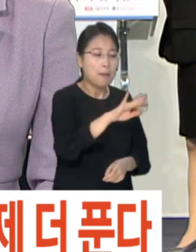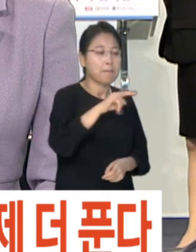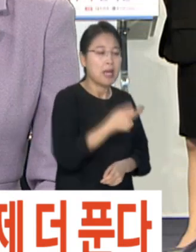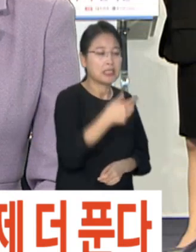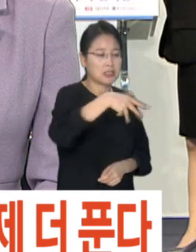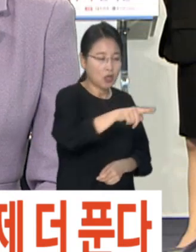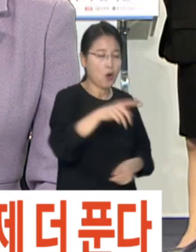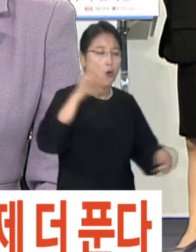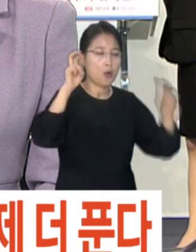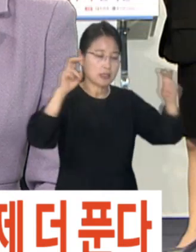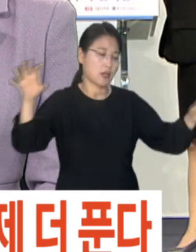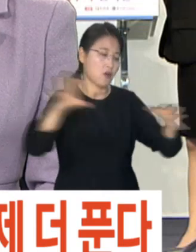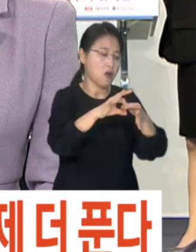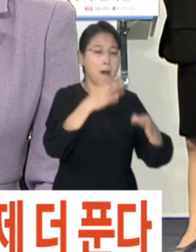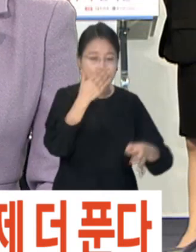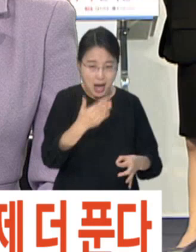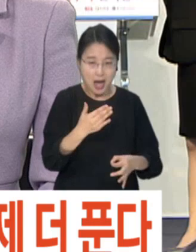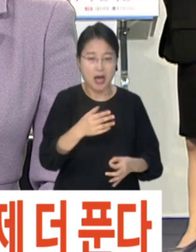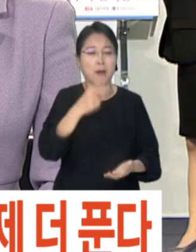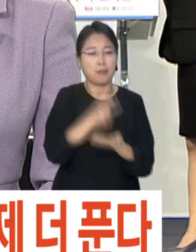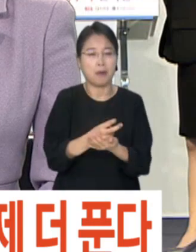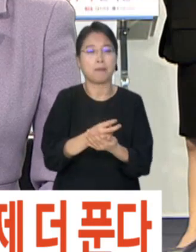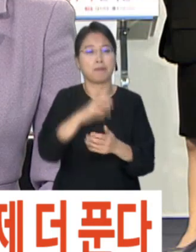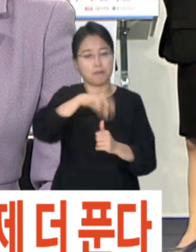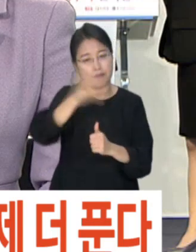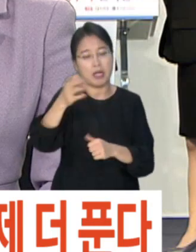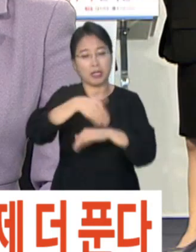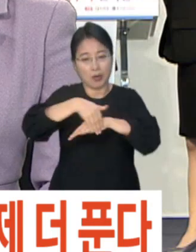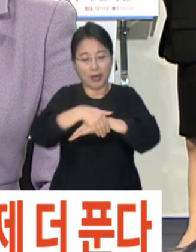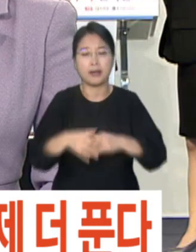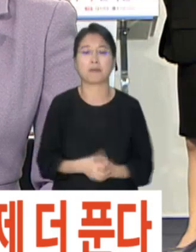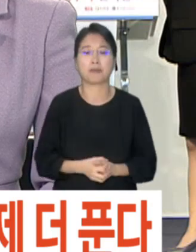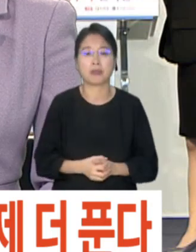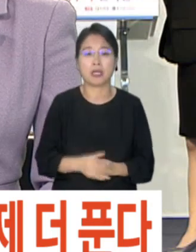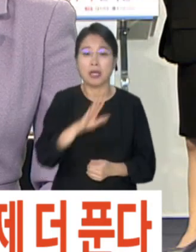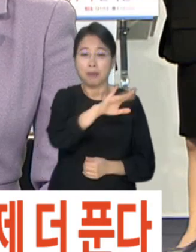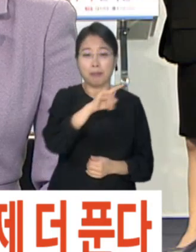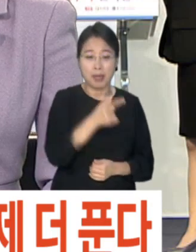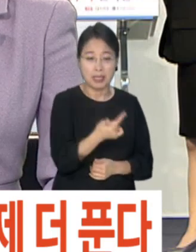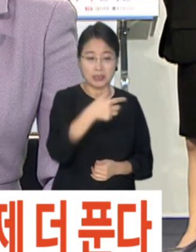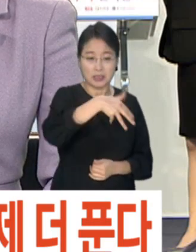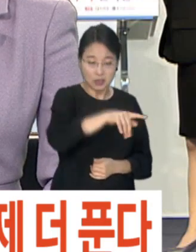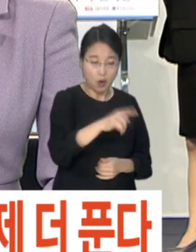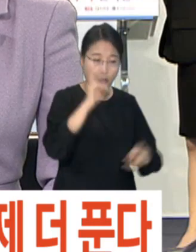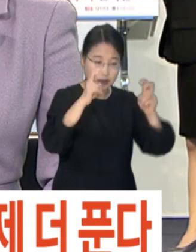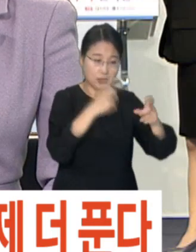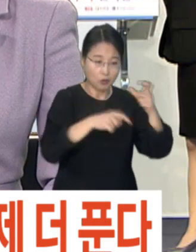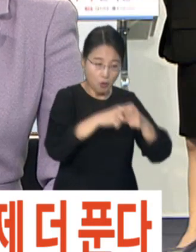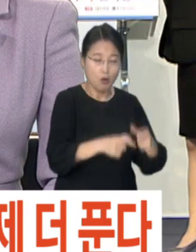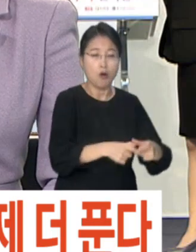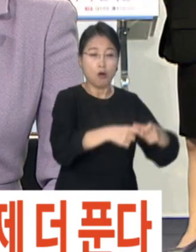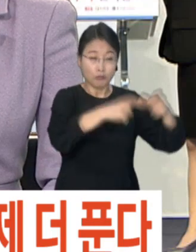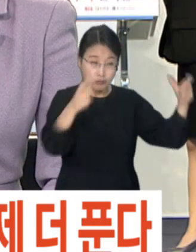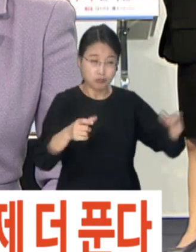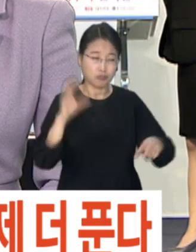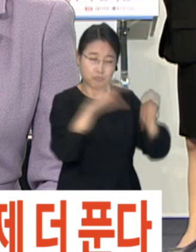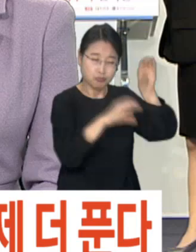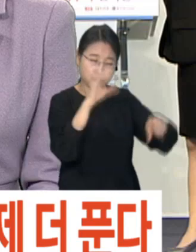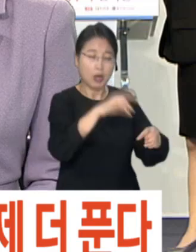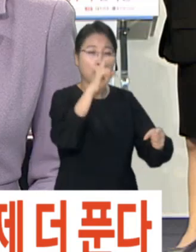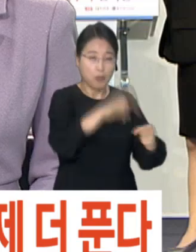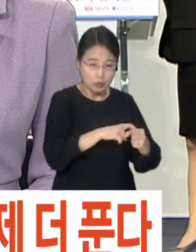수 있도록 했습니다. 정부는 규제를 더 풀어서 벤처 스타트업 시장 활성화에 나선다는 방침입니다. 김동욱